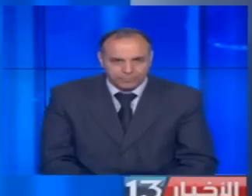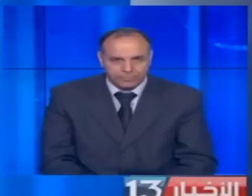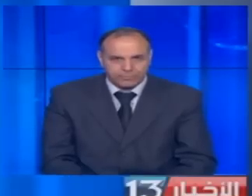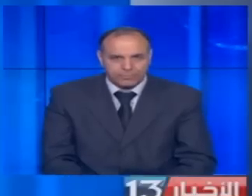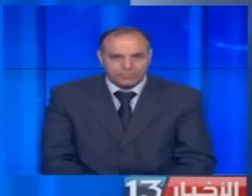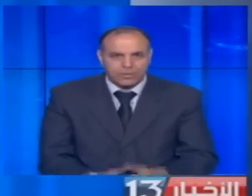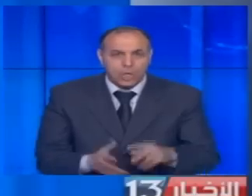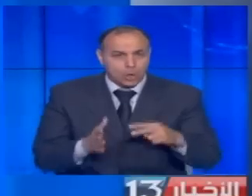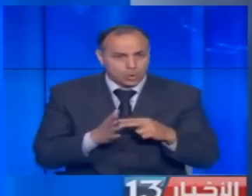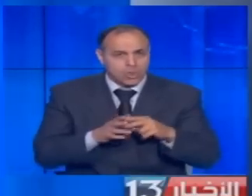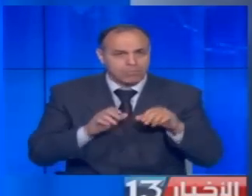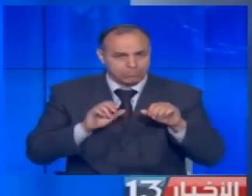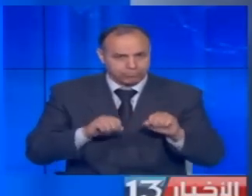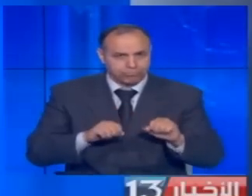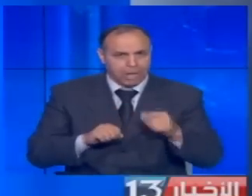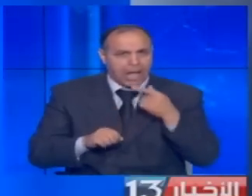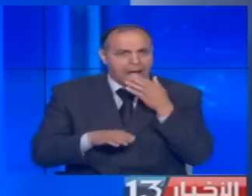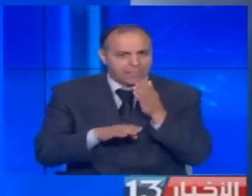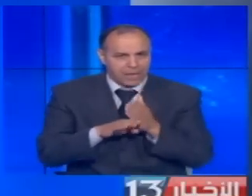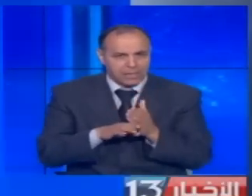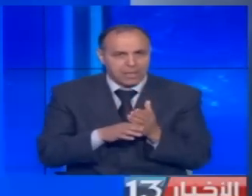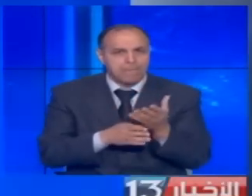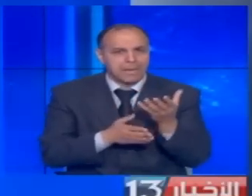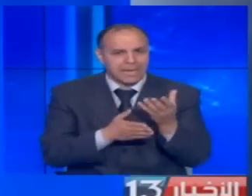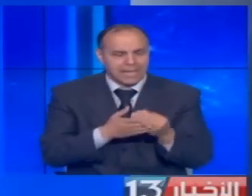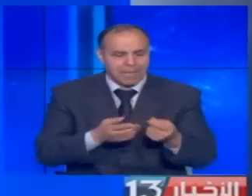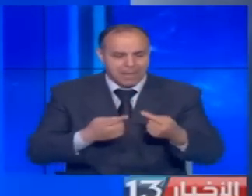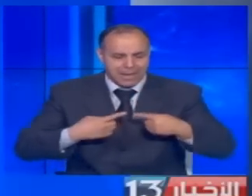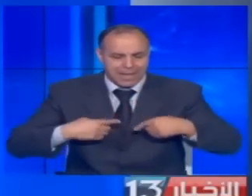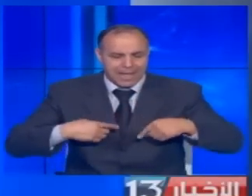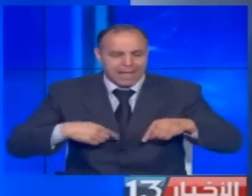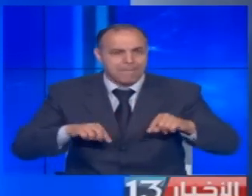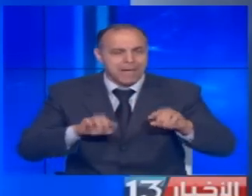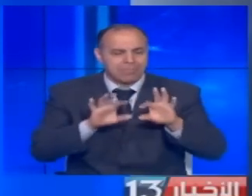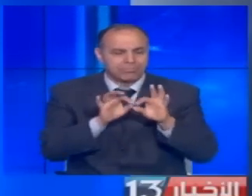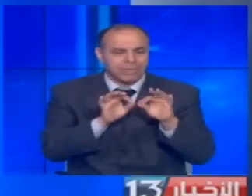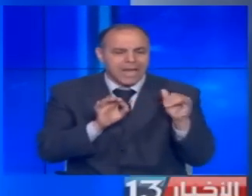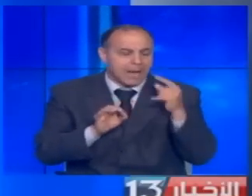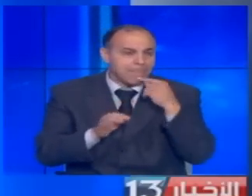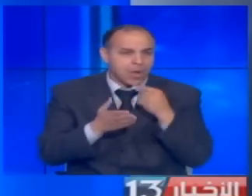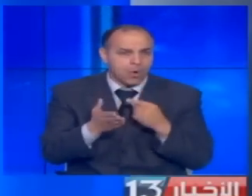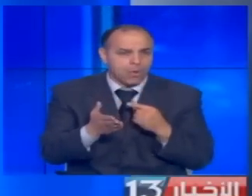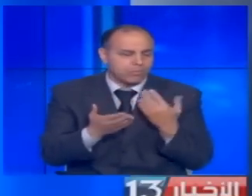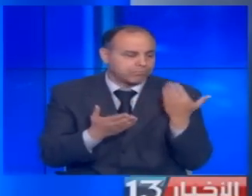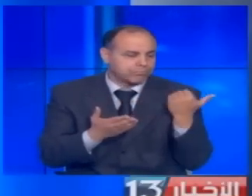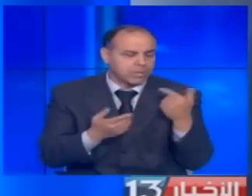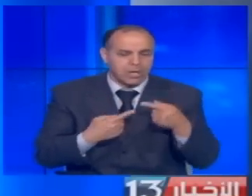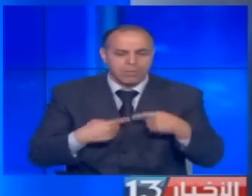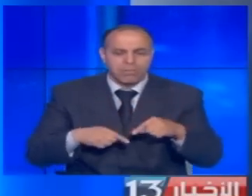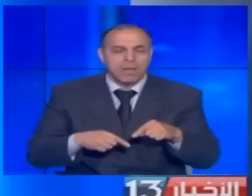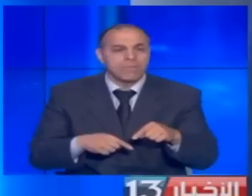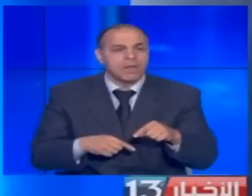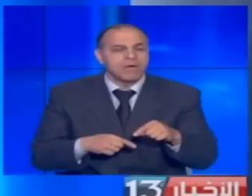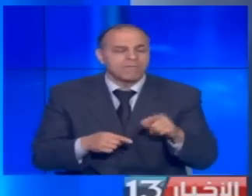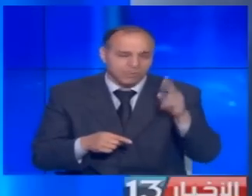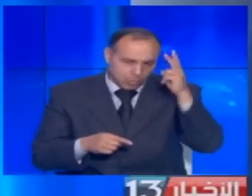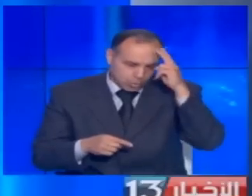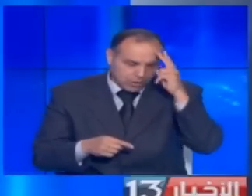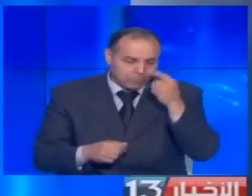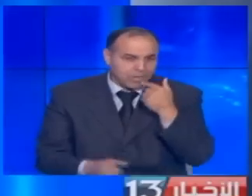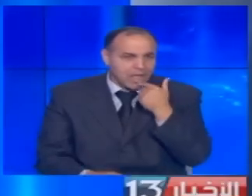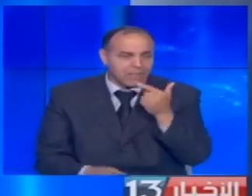سوريا كانت ايضا حاضره بالغياب في القمه العربيه التي اختتمت اشغالها امس في السعوديه